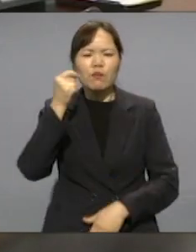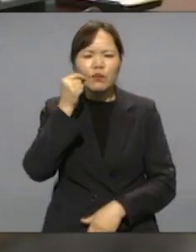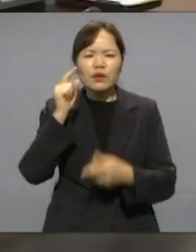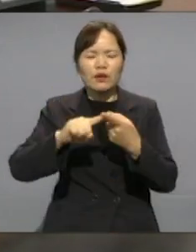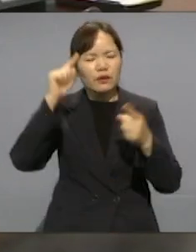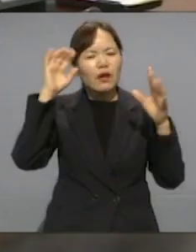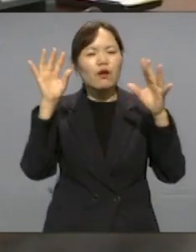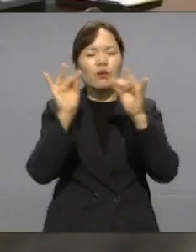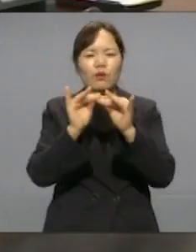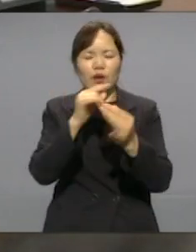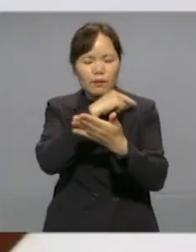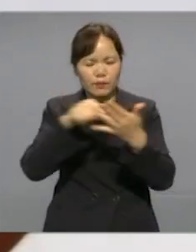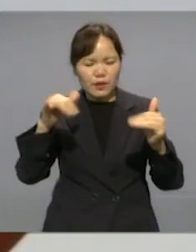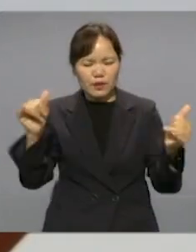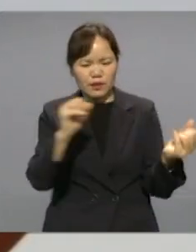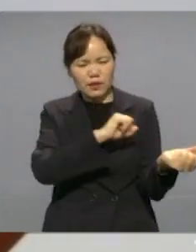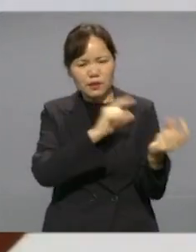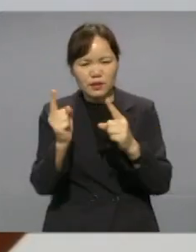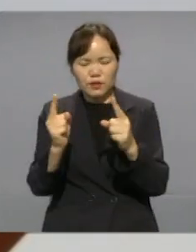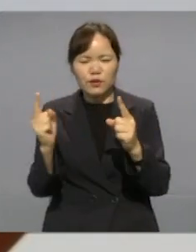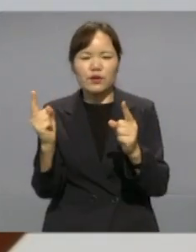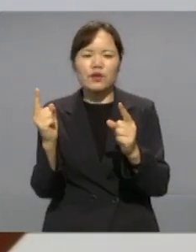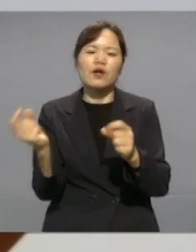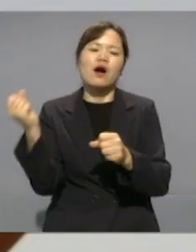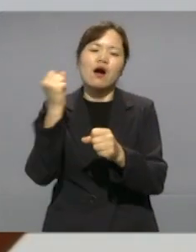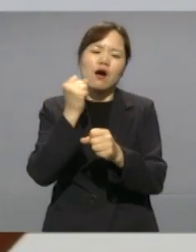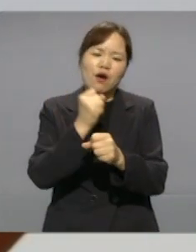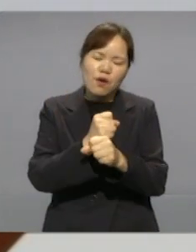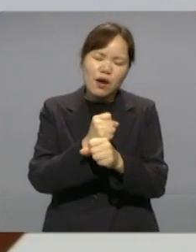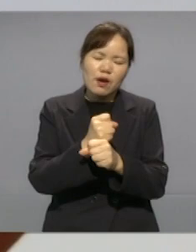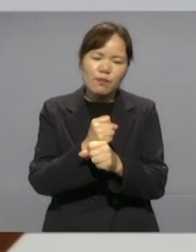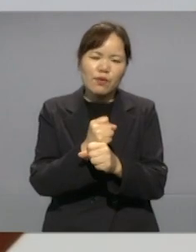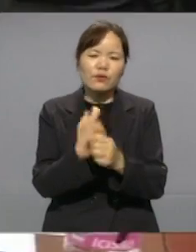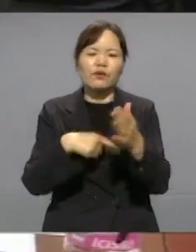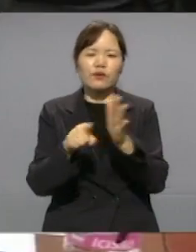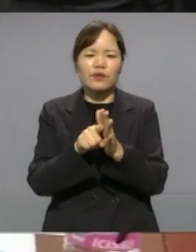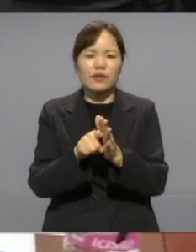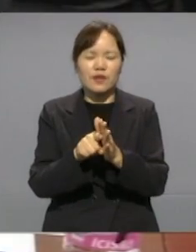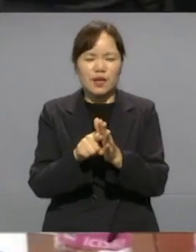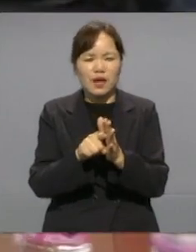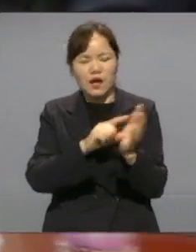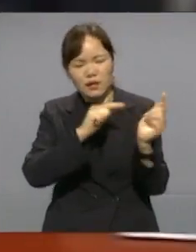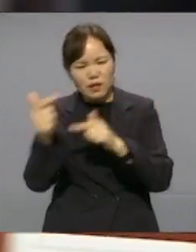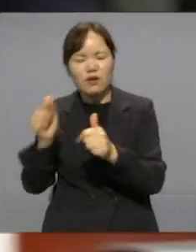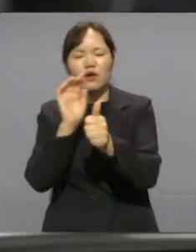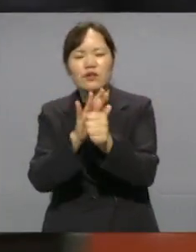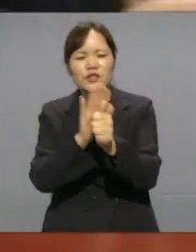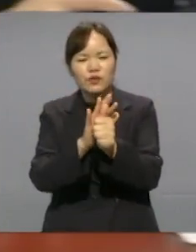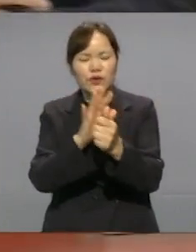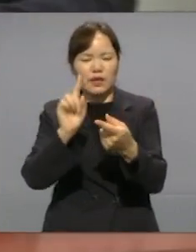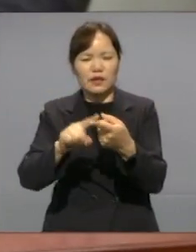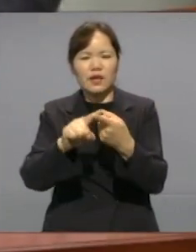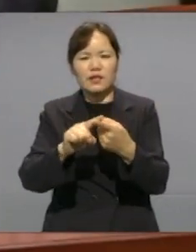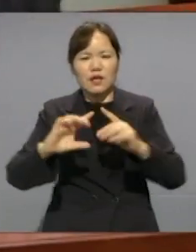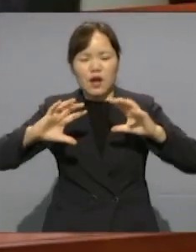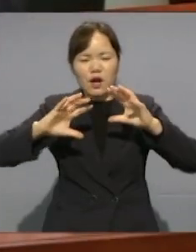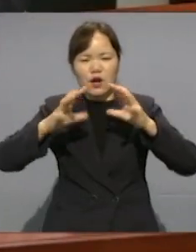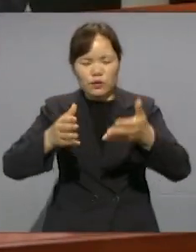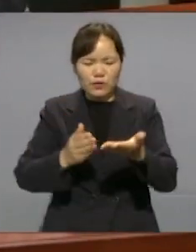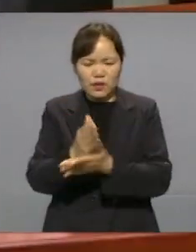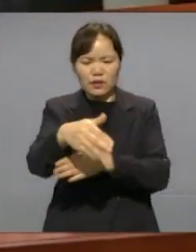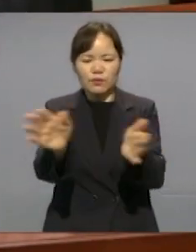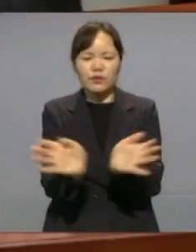공감하고 피해자의 치유 회복 연구를 비롯해 프로그램 보급과 교육, 치유, 지원을 국가 수준의 전문기관에서